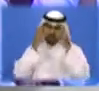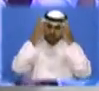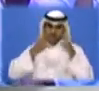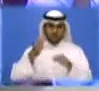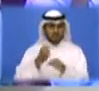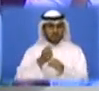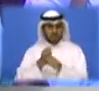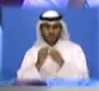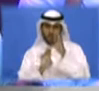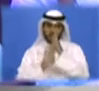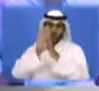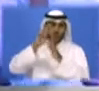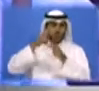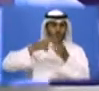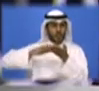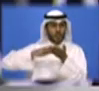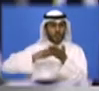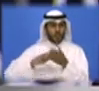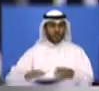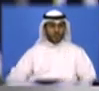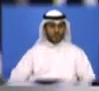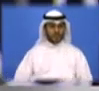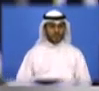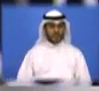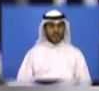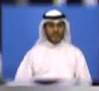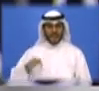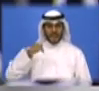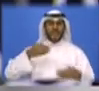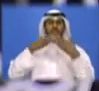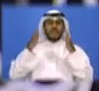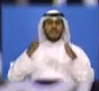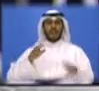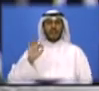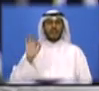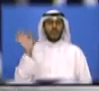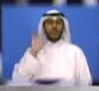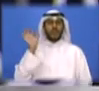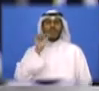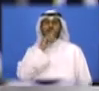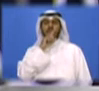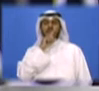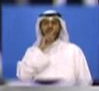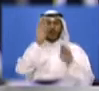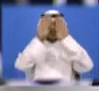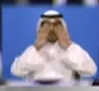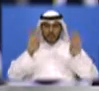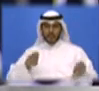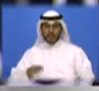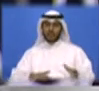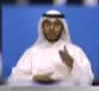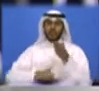المرافق الثقافية بدولة الكويت. إن افتتاح مسرح السلمية الذي تم إنشاؤه على أحدث